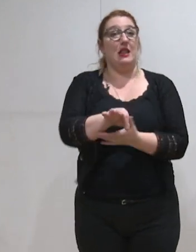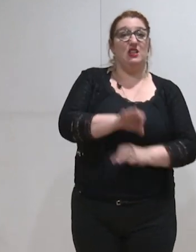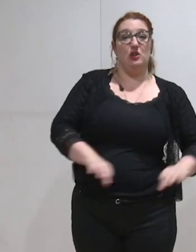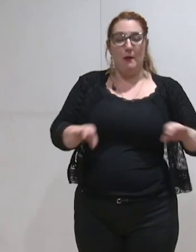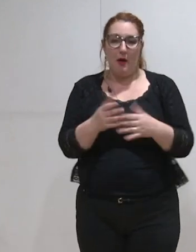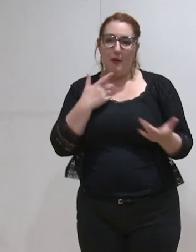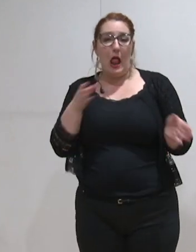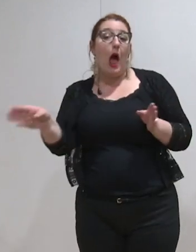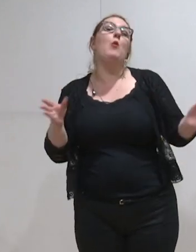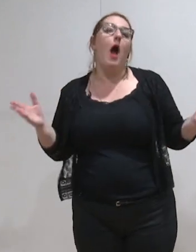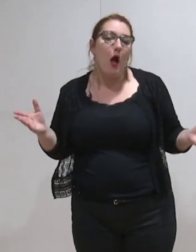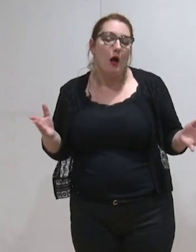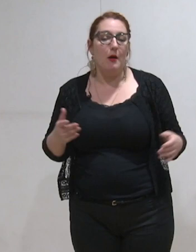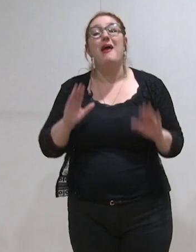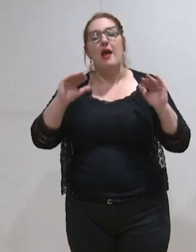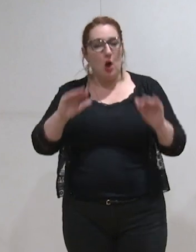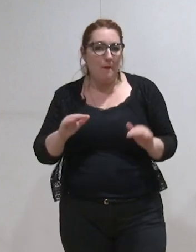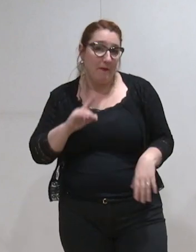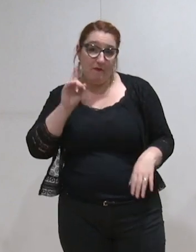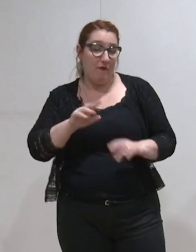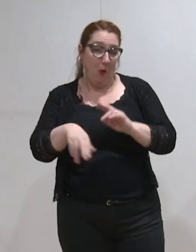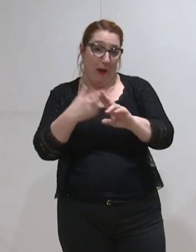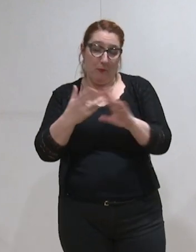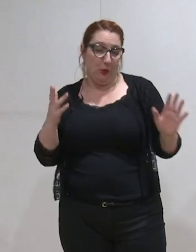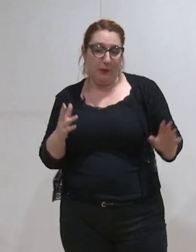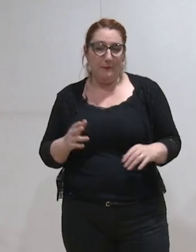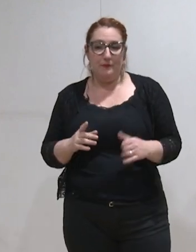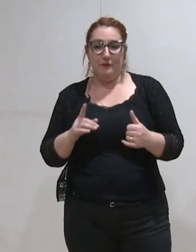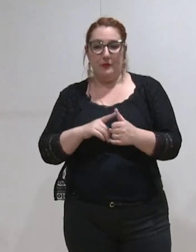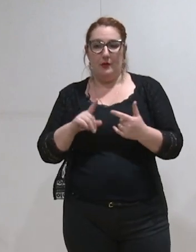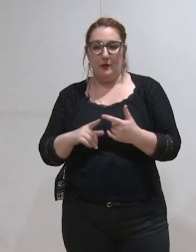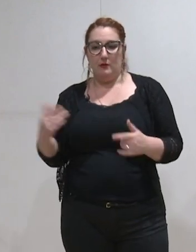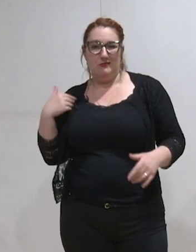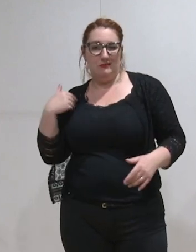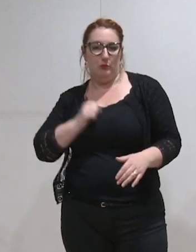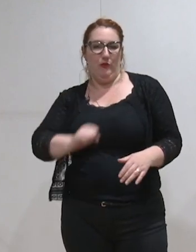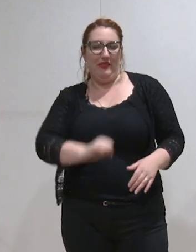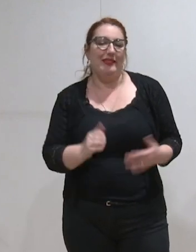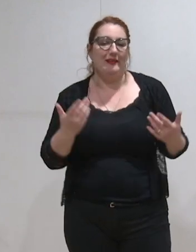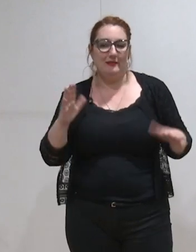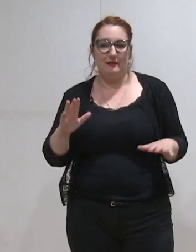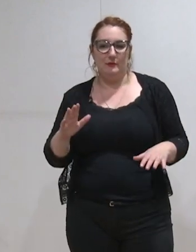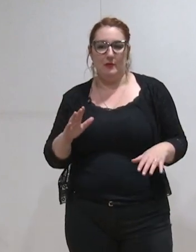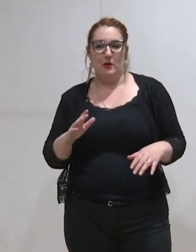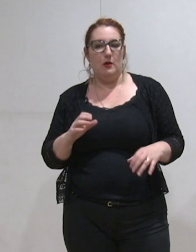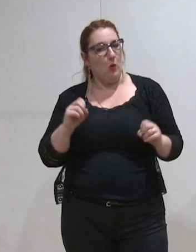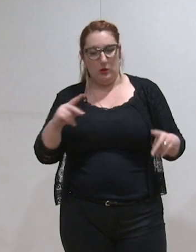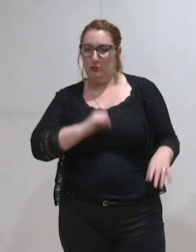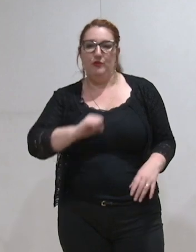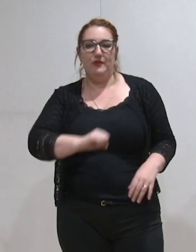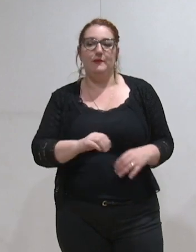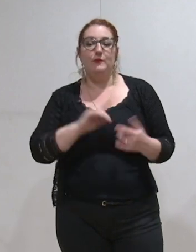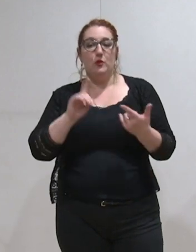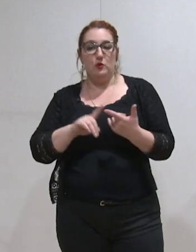va quand même falloir que nous répondions et et le deuxième on me dit de d'aller plus vite donc je vais je vais le faire et la